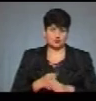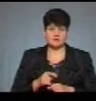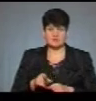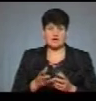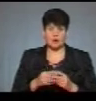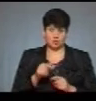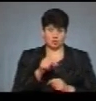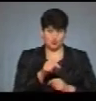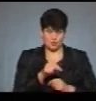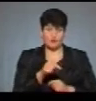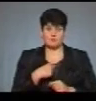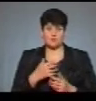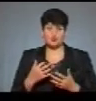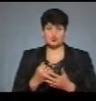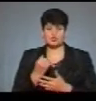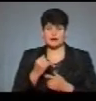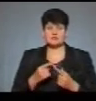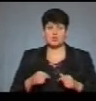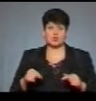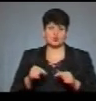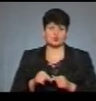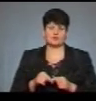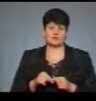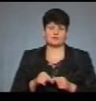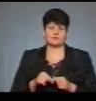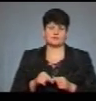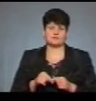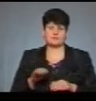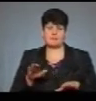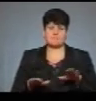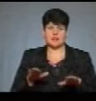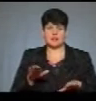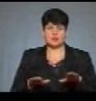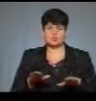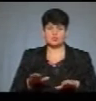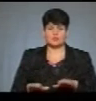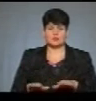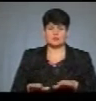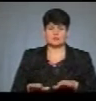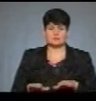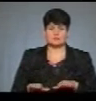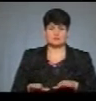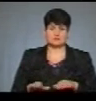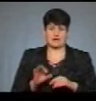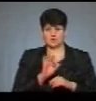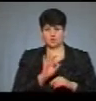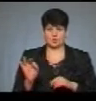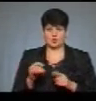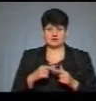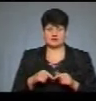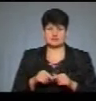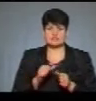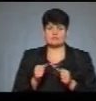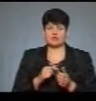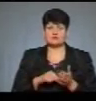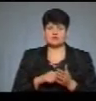якраз цього виходить організовувати, там, балансувати в межах нуля організацію зимового містечка.